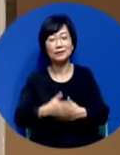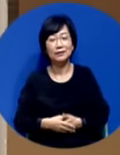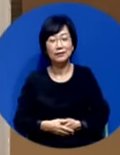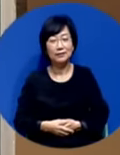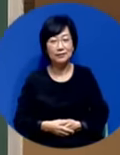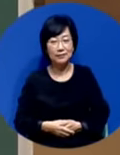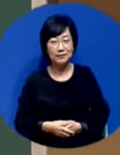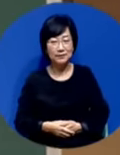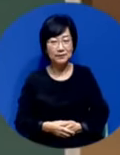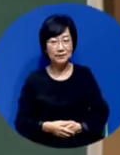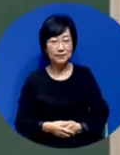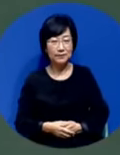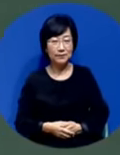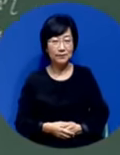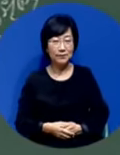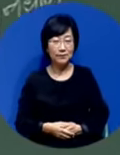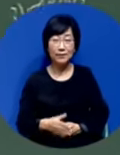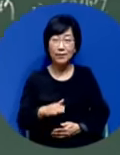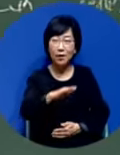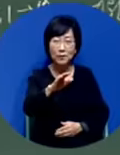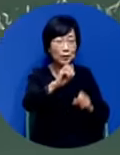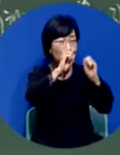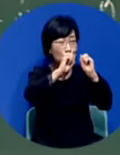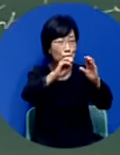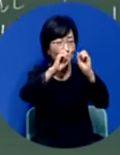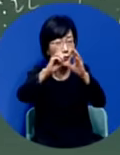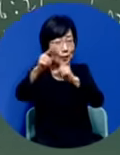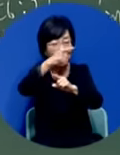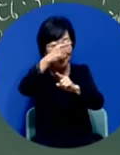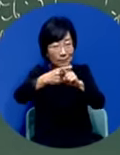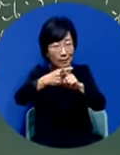여러분이 조금도 전도하다가 낙심할 필요 없습니다.